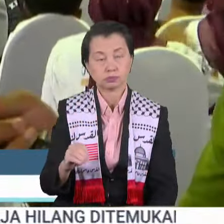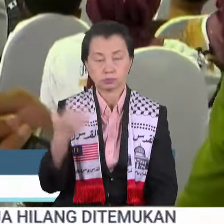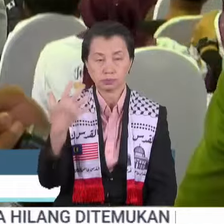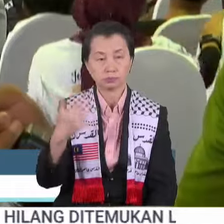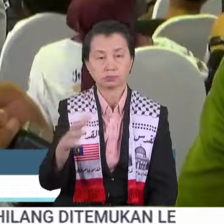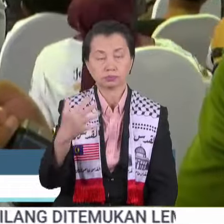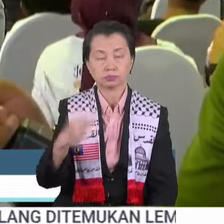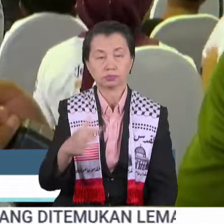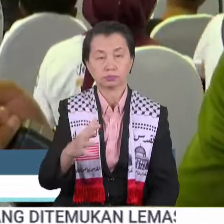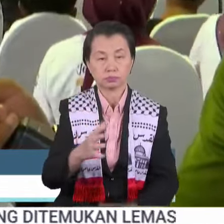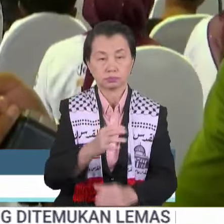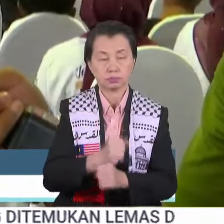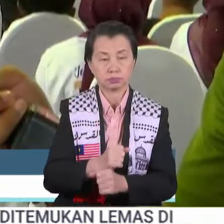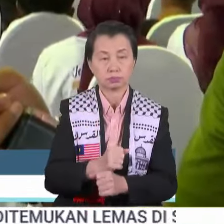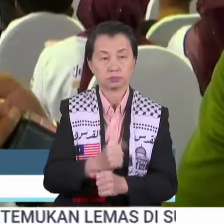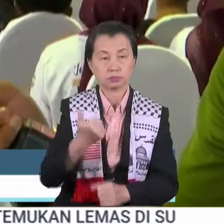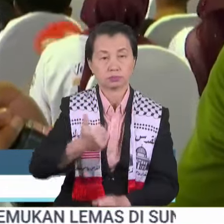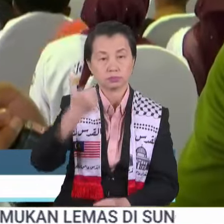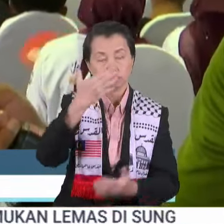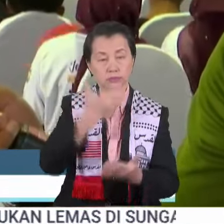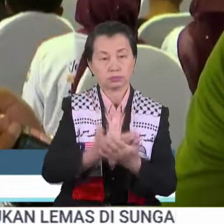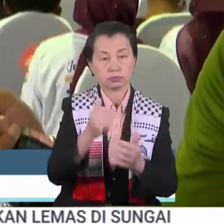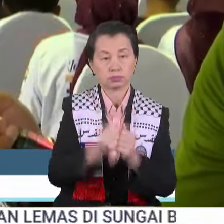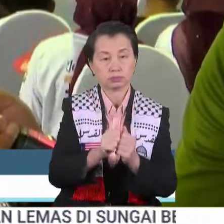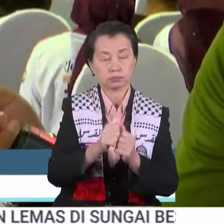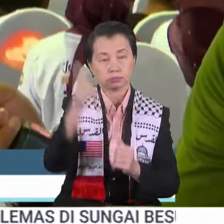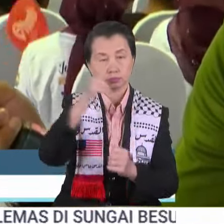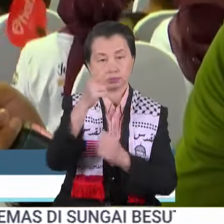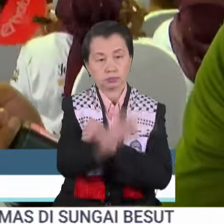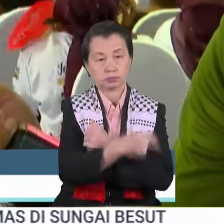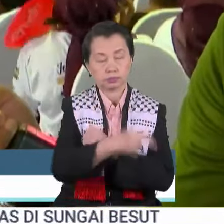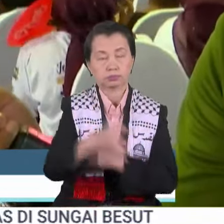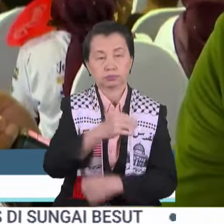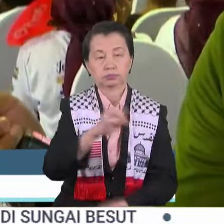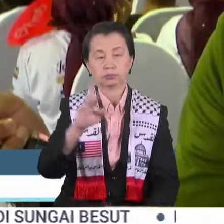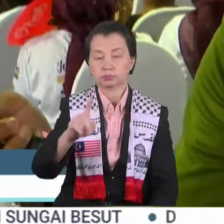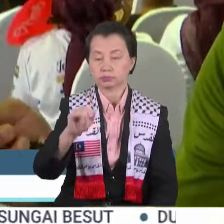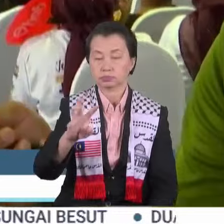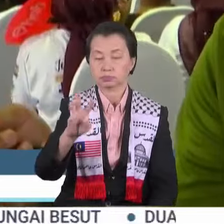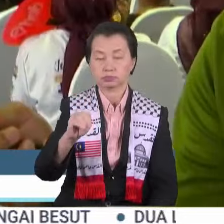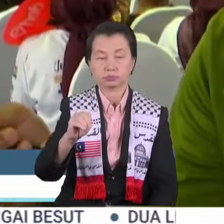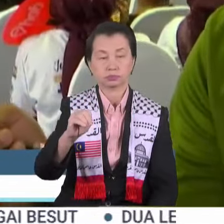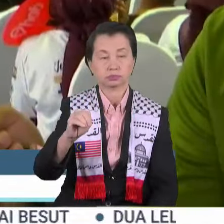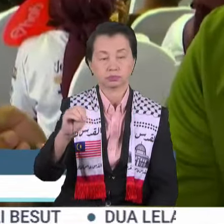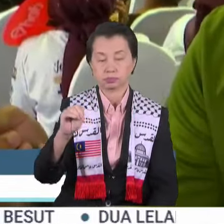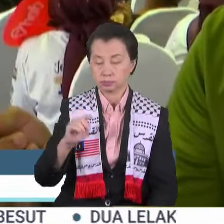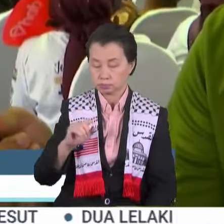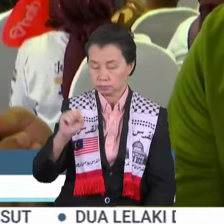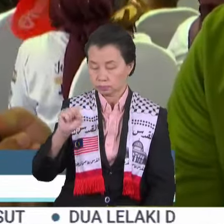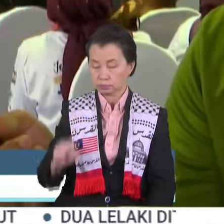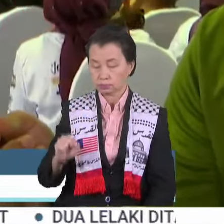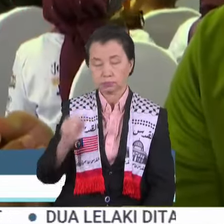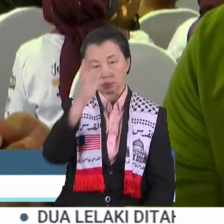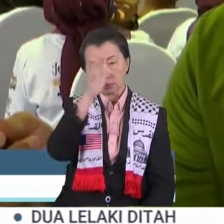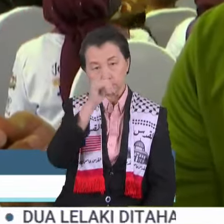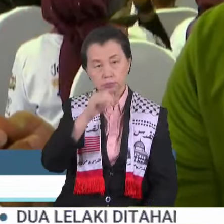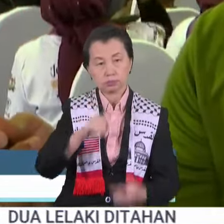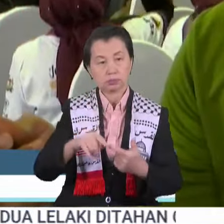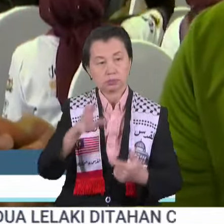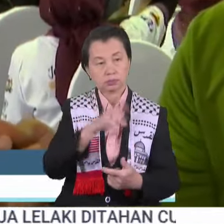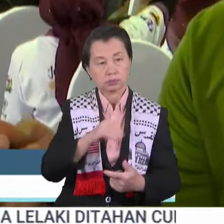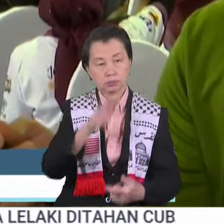pun dapat kesempatan yang baik di antara kerajaan negeri dan juga RTM Zon Selatan, Negeri Melaka dan Negeri